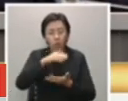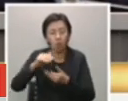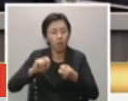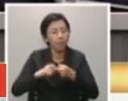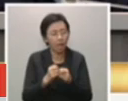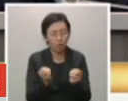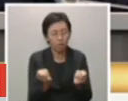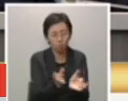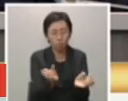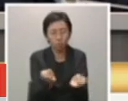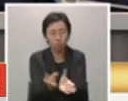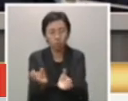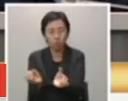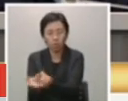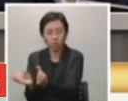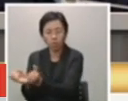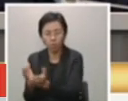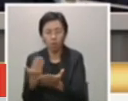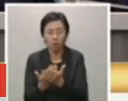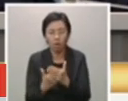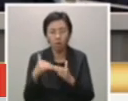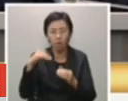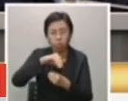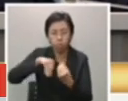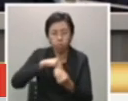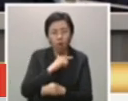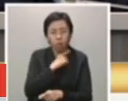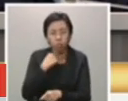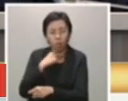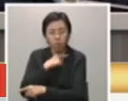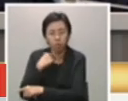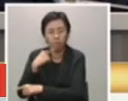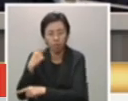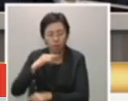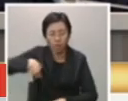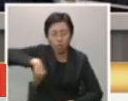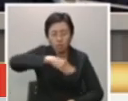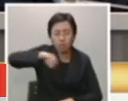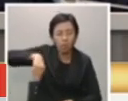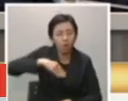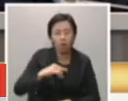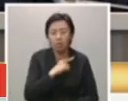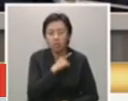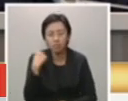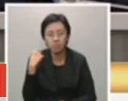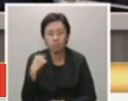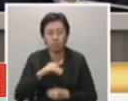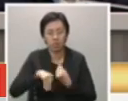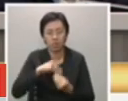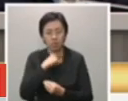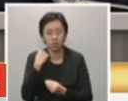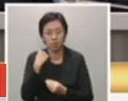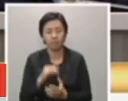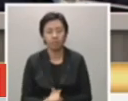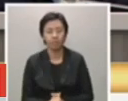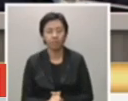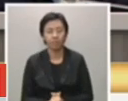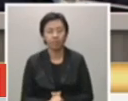หมดเป็นสิ่งเดียวที่ท่านลดความเหลื่อมล้ำได้สำเร็จคือเจ๊งทุกคน สมอภาคหมด